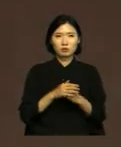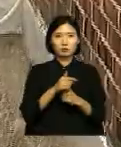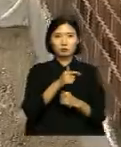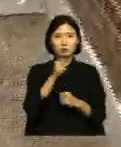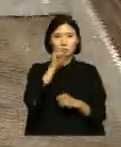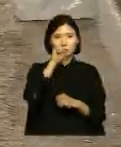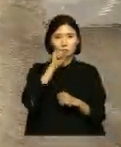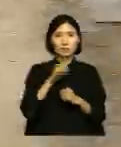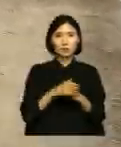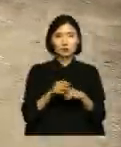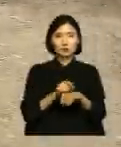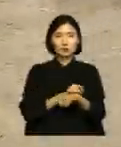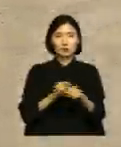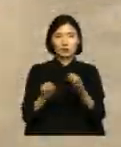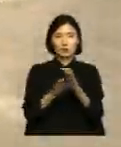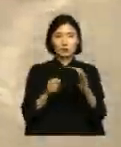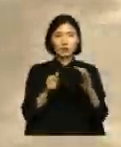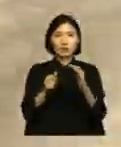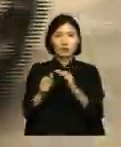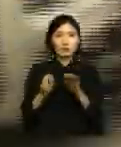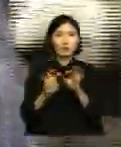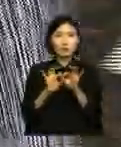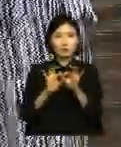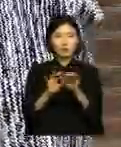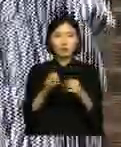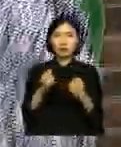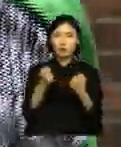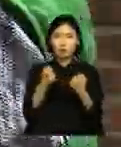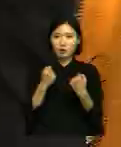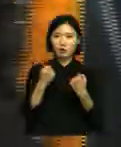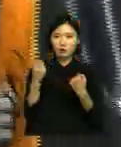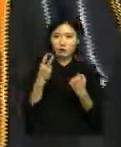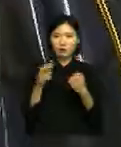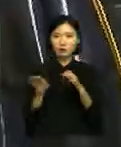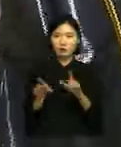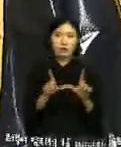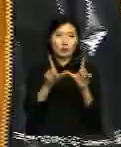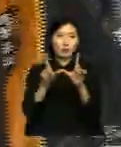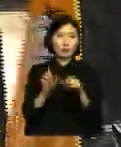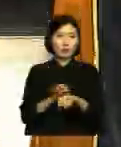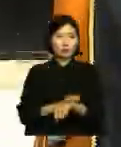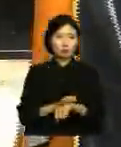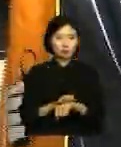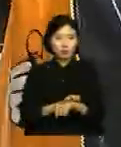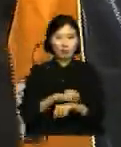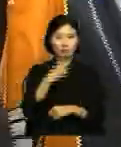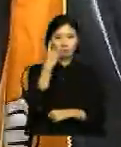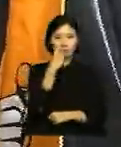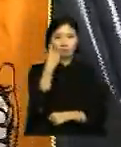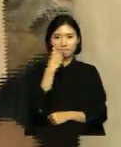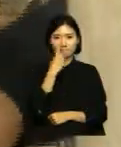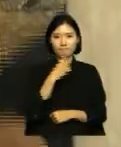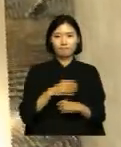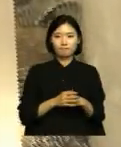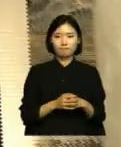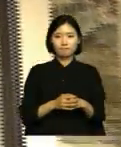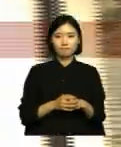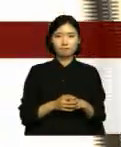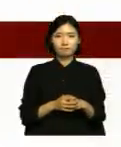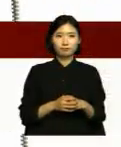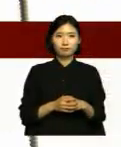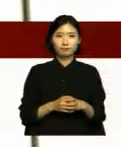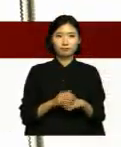좋아. 특히 가정 방문을 통해 건강은 물론 생활 불편까지 살뜰히 살핍니다.